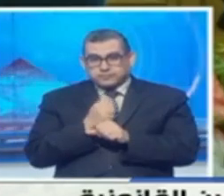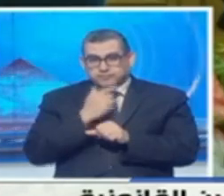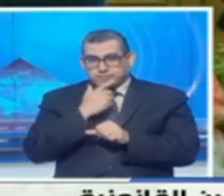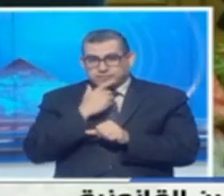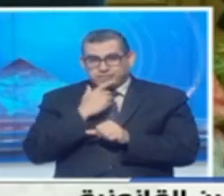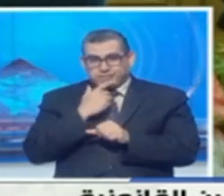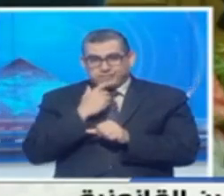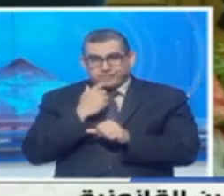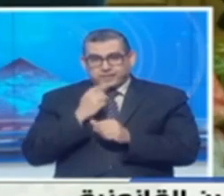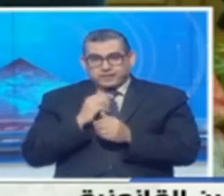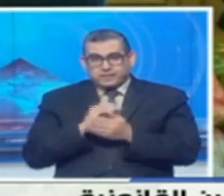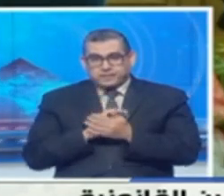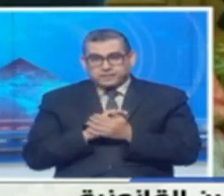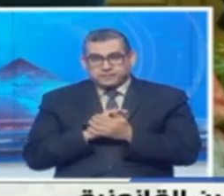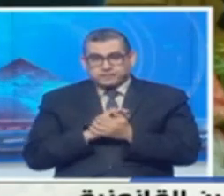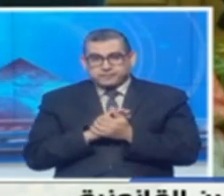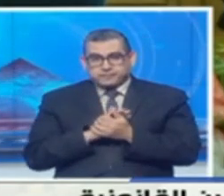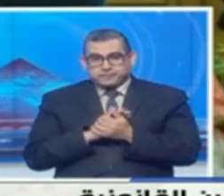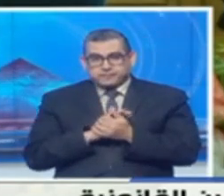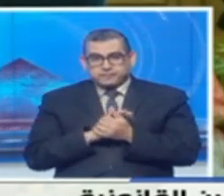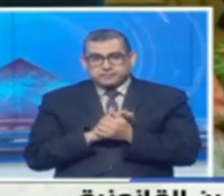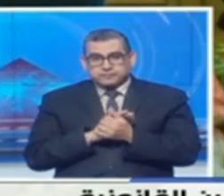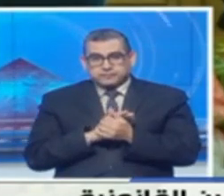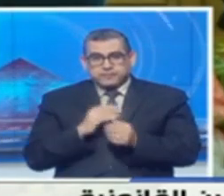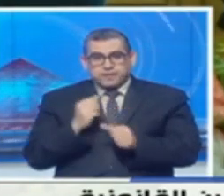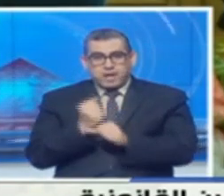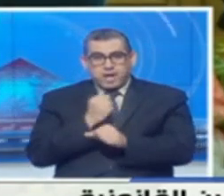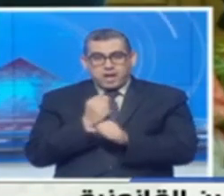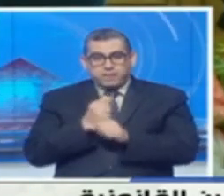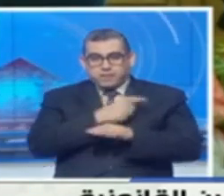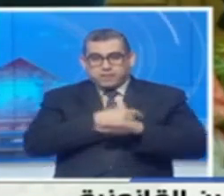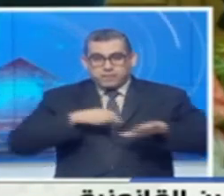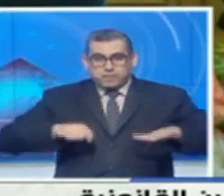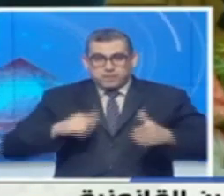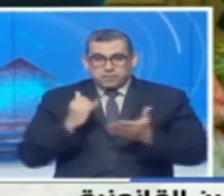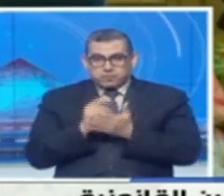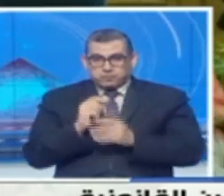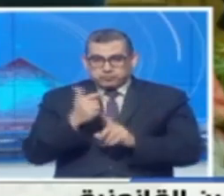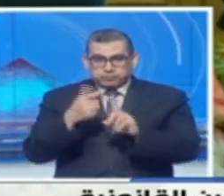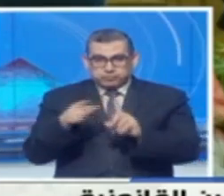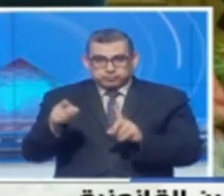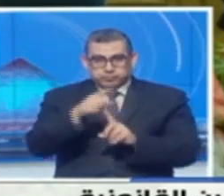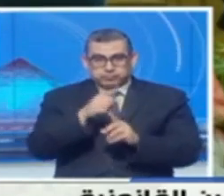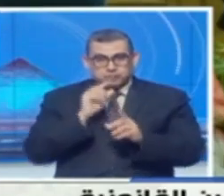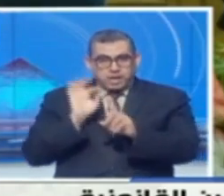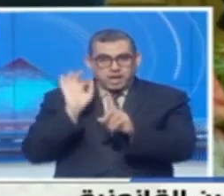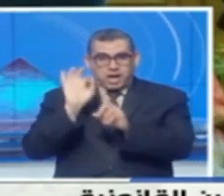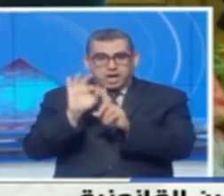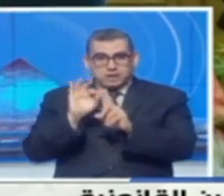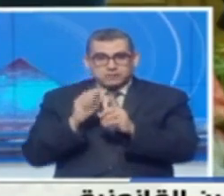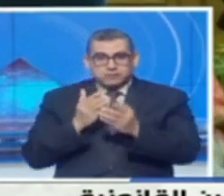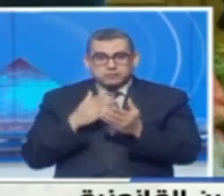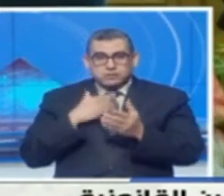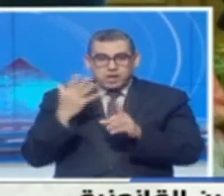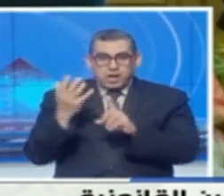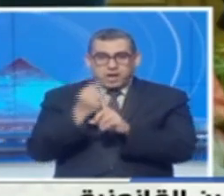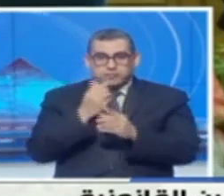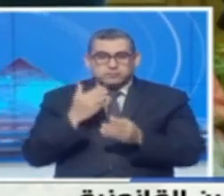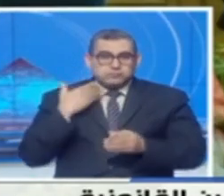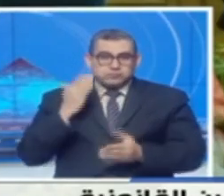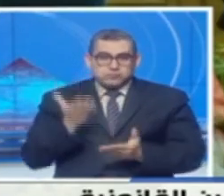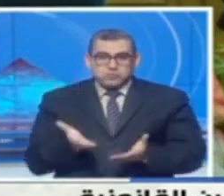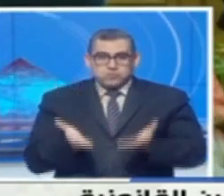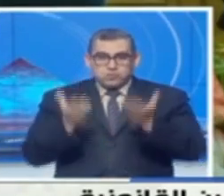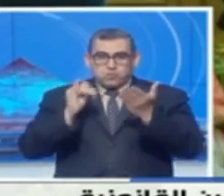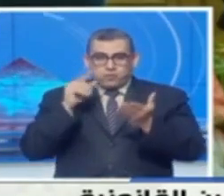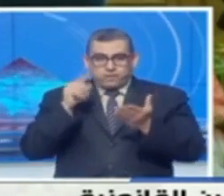مسؤولية جسيمة، فالعمل القضائي الموكول إليكم بما يهدف إليه من غايات عليا